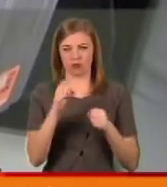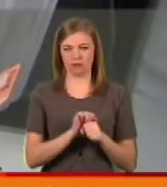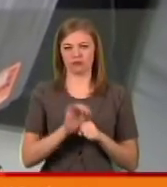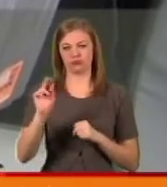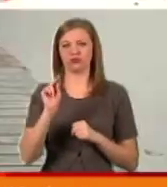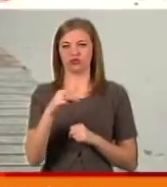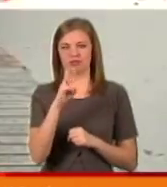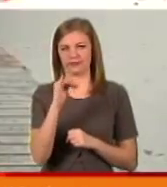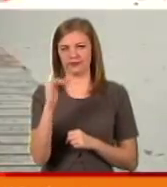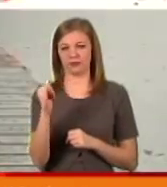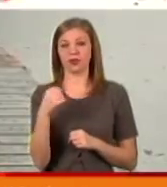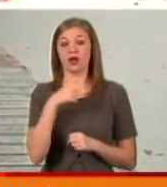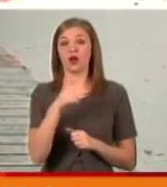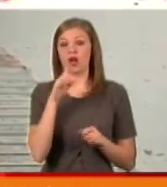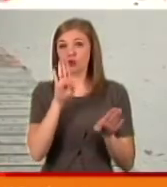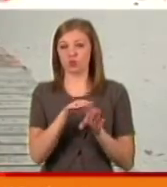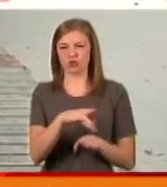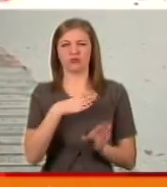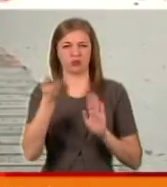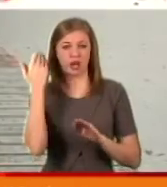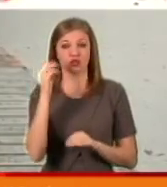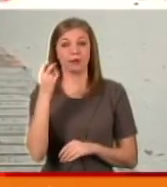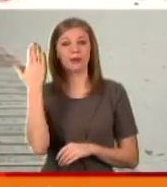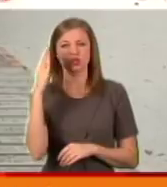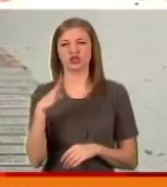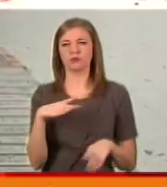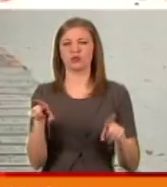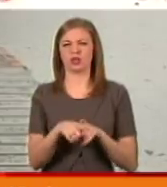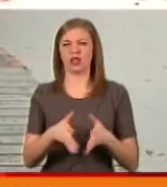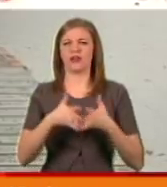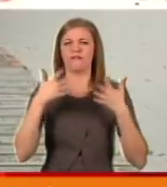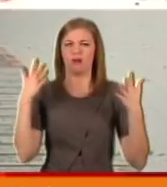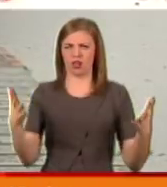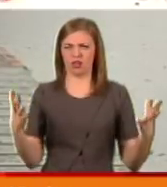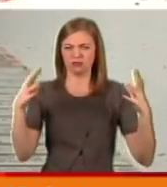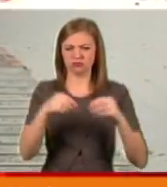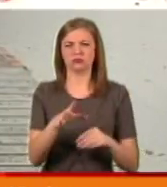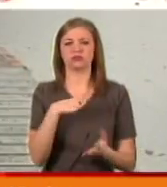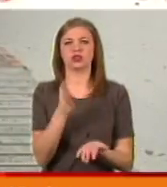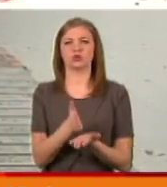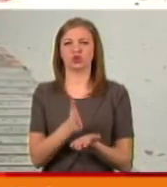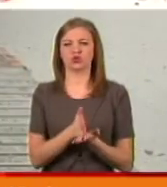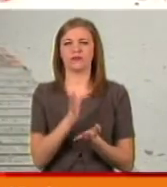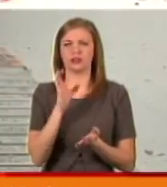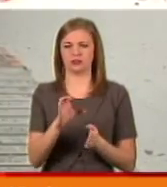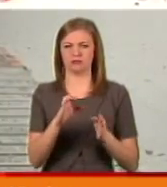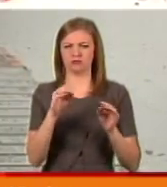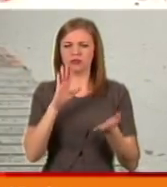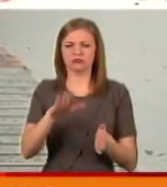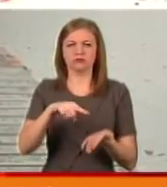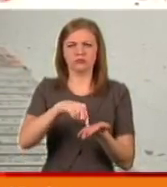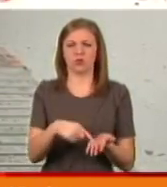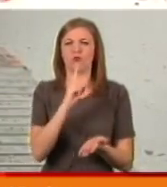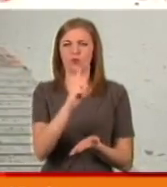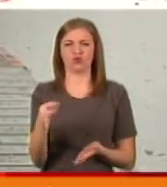через Wi-Fi. Схожі ваги існували і раніше, але раніше це були такі великі комплекси, які були розташовані стаціонарно в